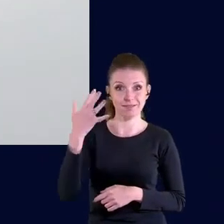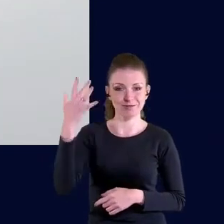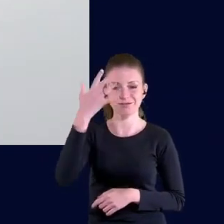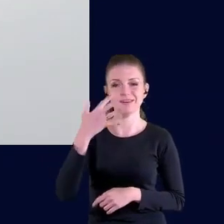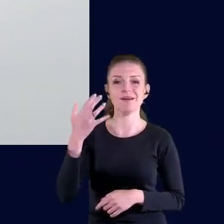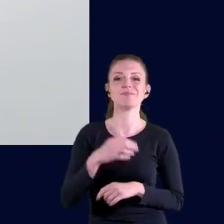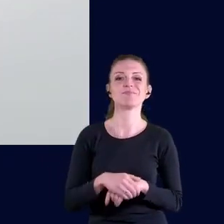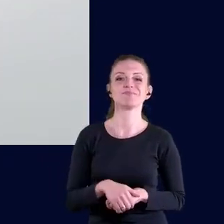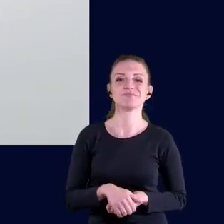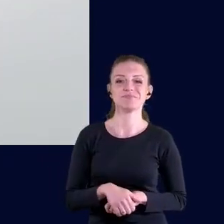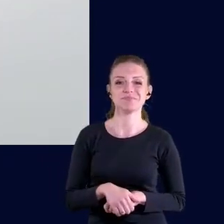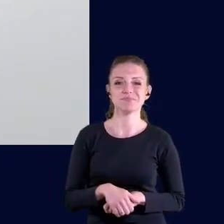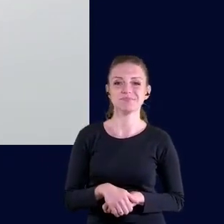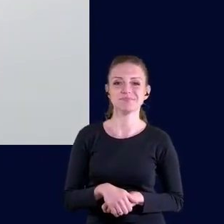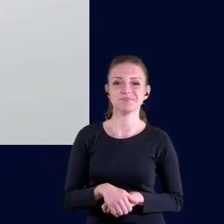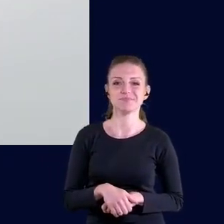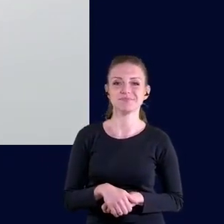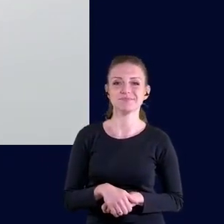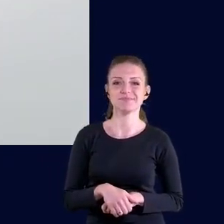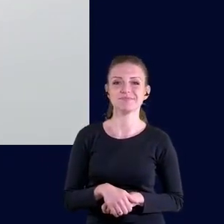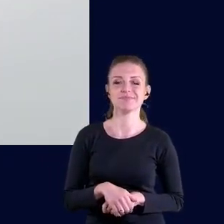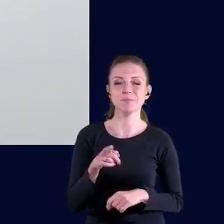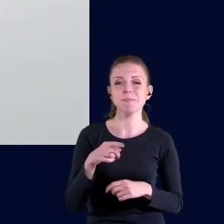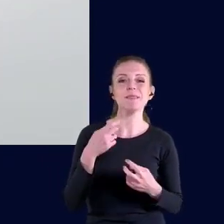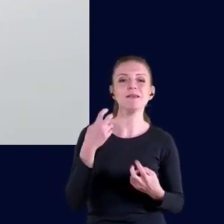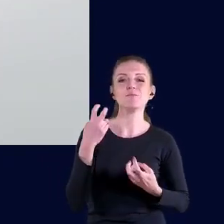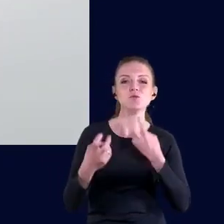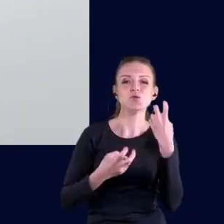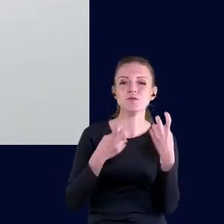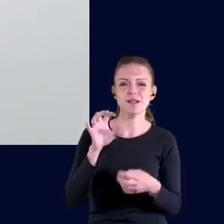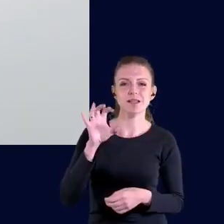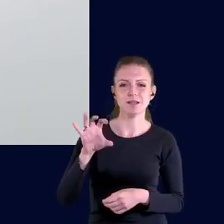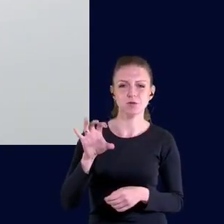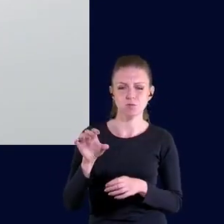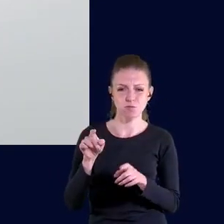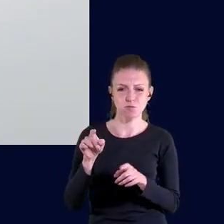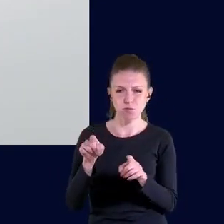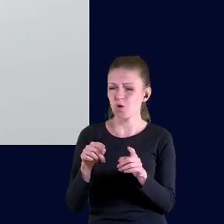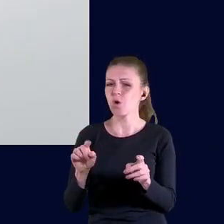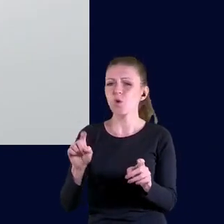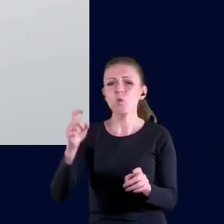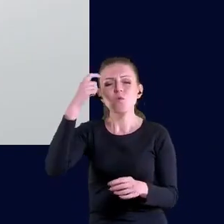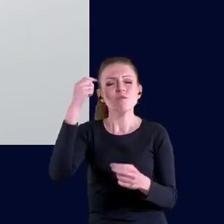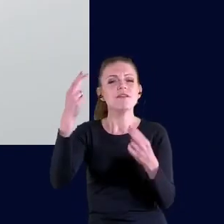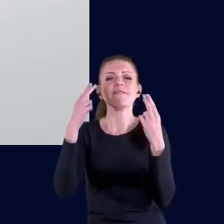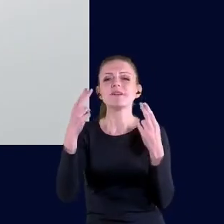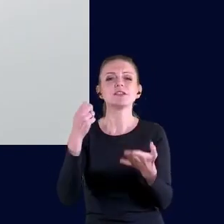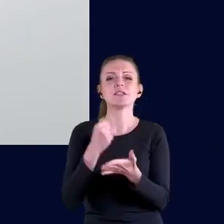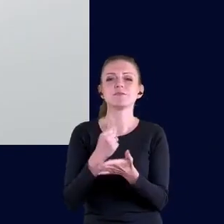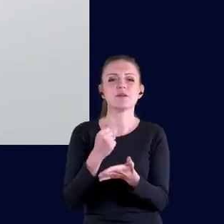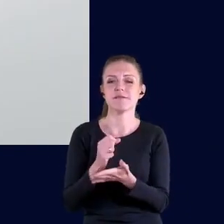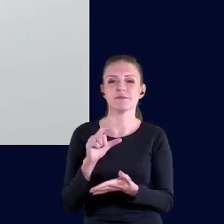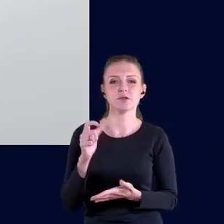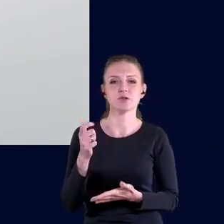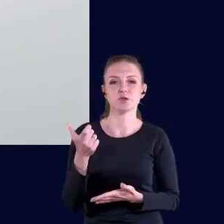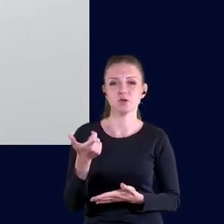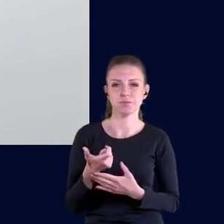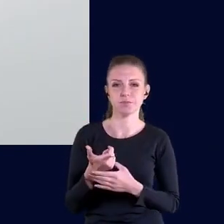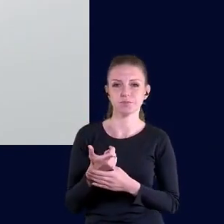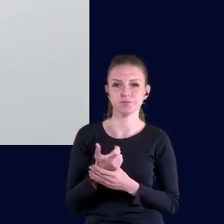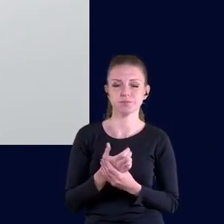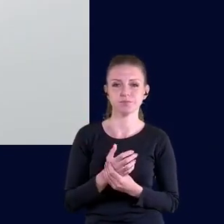praktyczną na część przeszukiwania zasobu także to są najważniejsze kwestie jakie pojawiają że w części